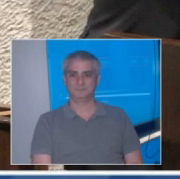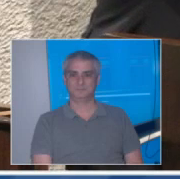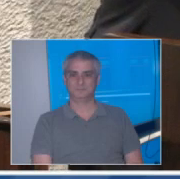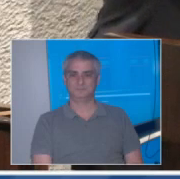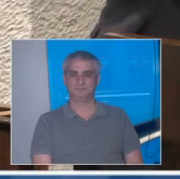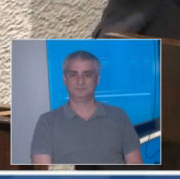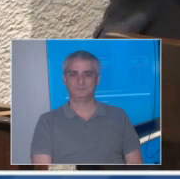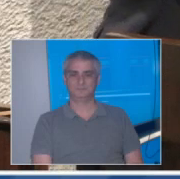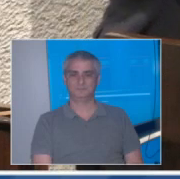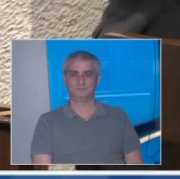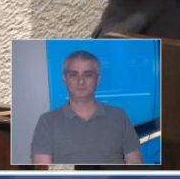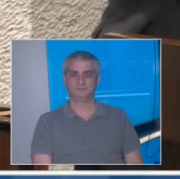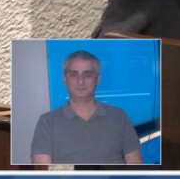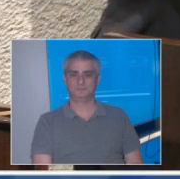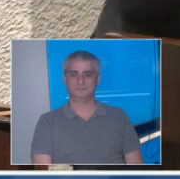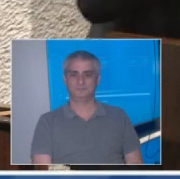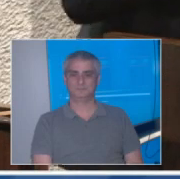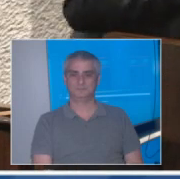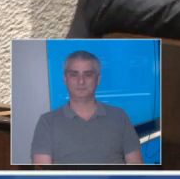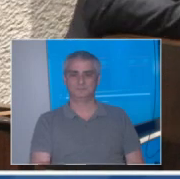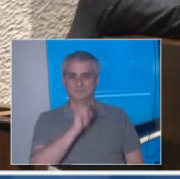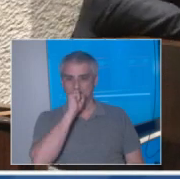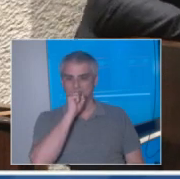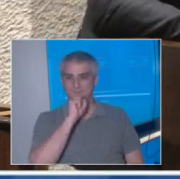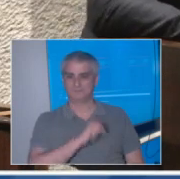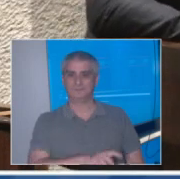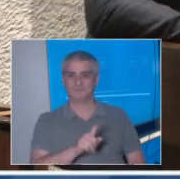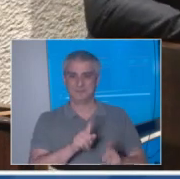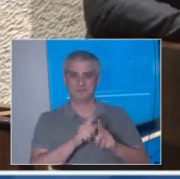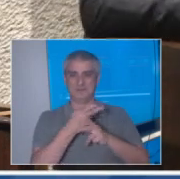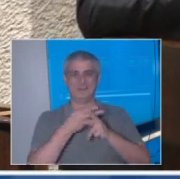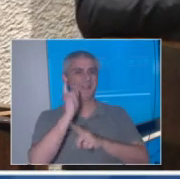טוב, בבקשה, חבר הכנסת סימון. נאור, נאור.